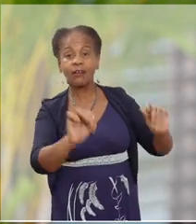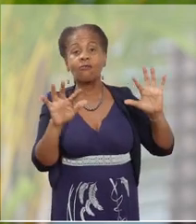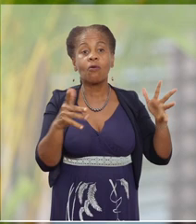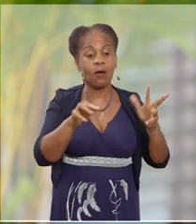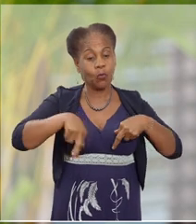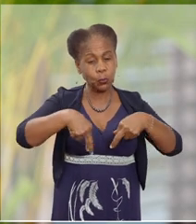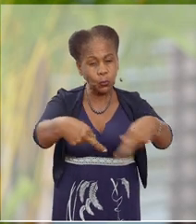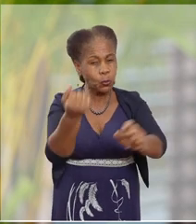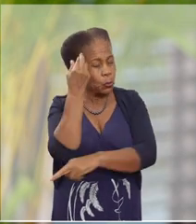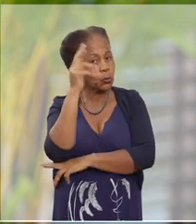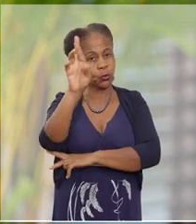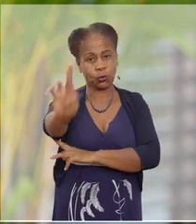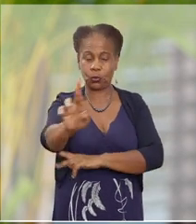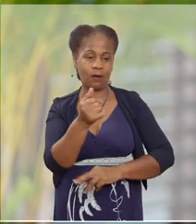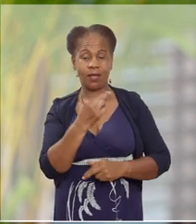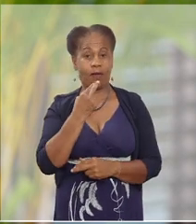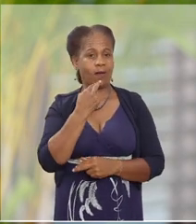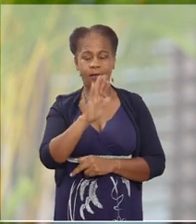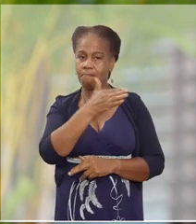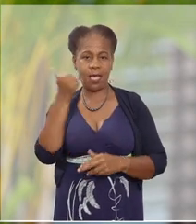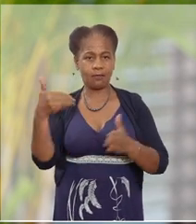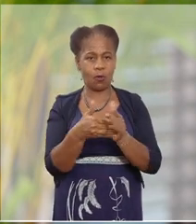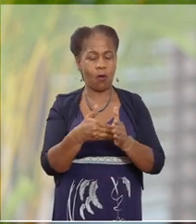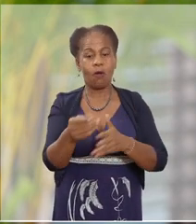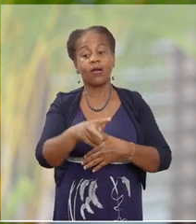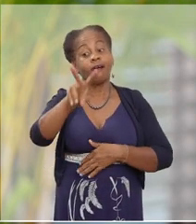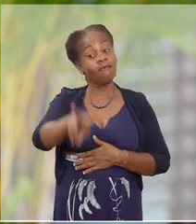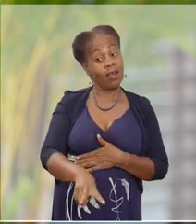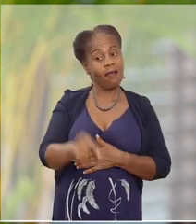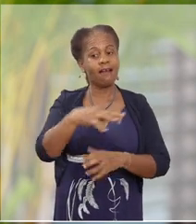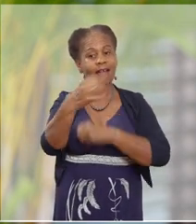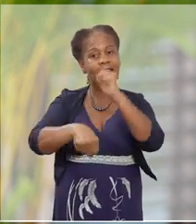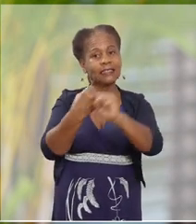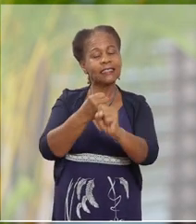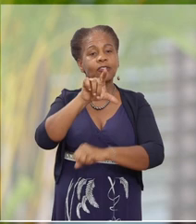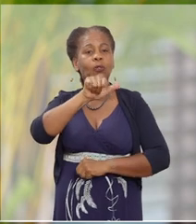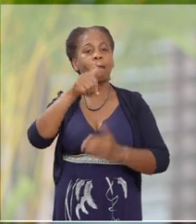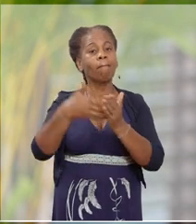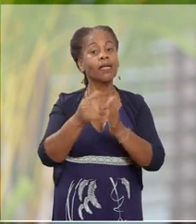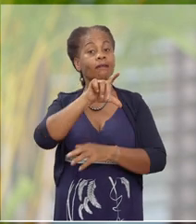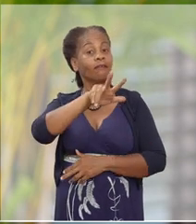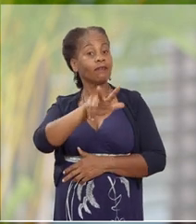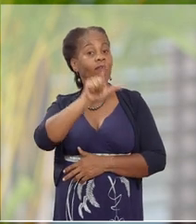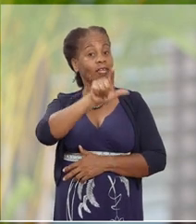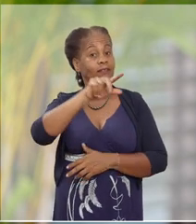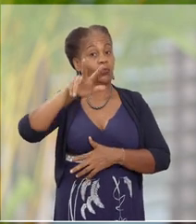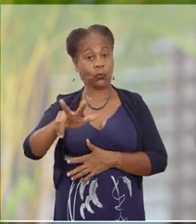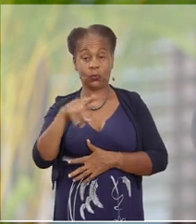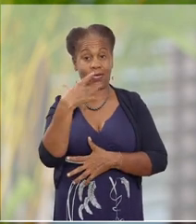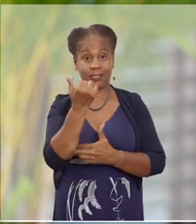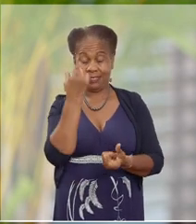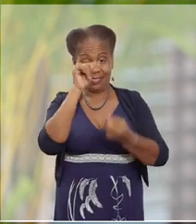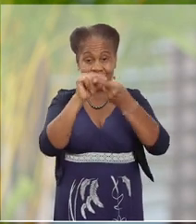des routes plus sûres et de meilleure qualité oui l'année 2023 doit être celle de l'apprentissage